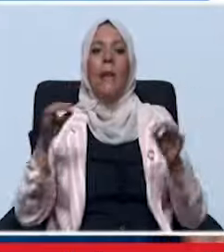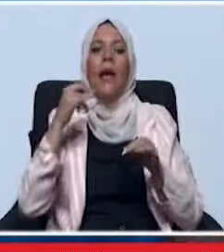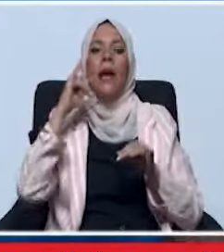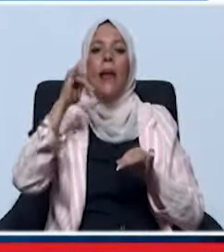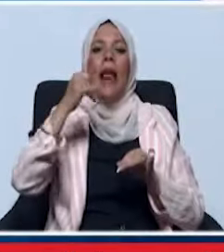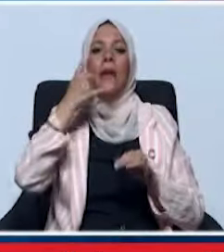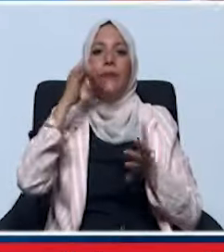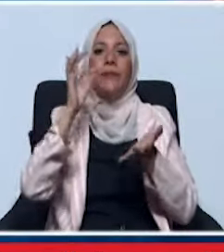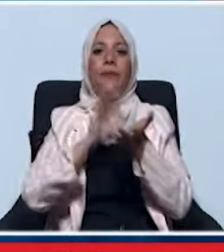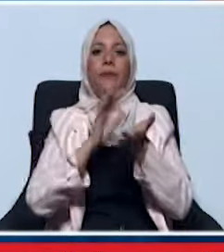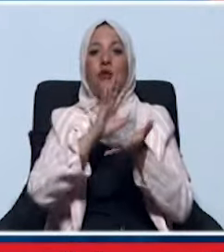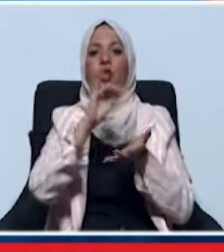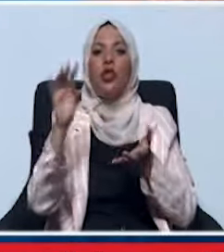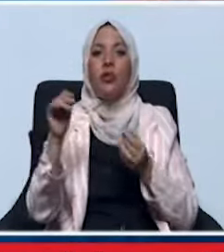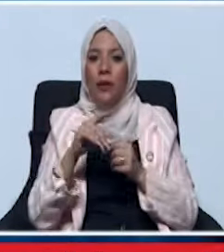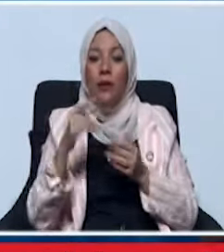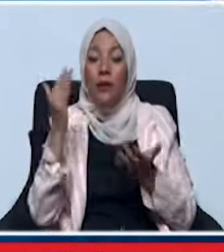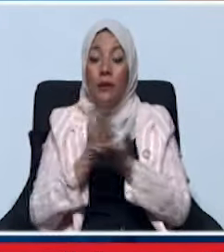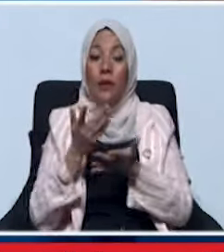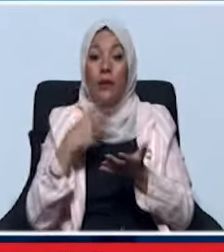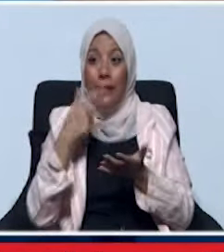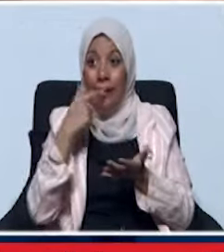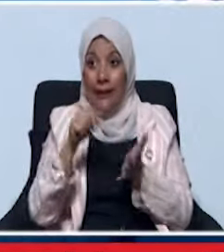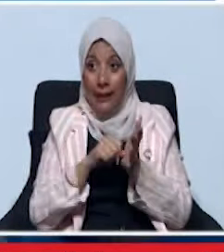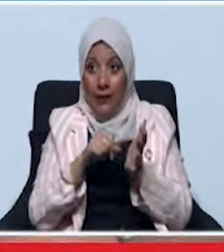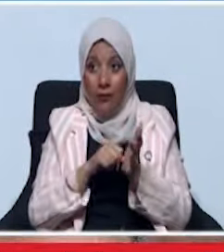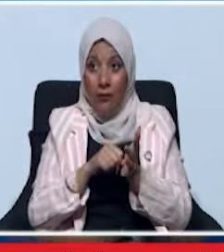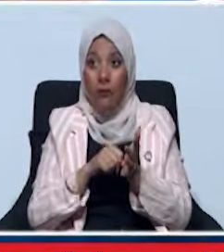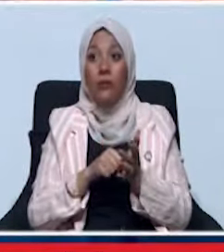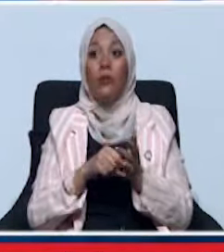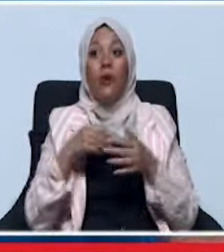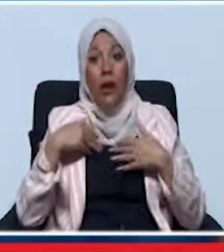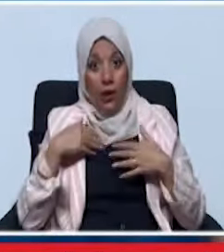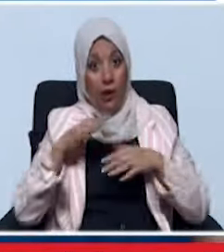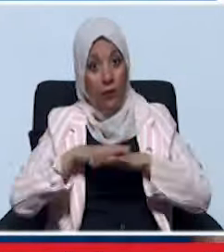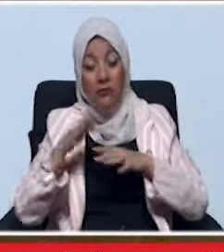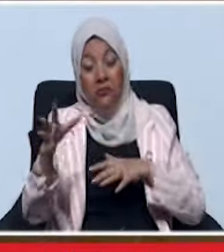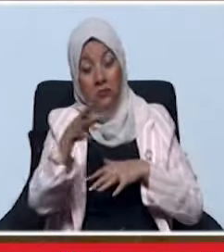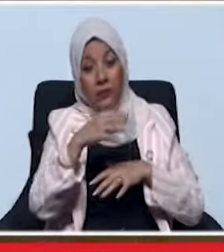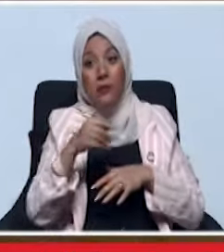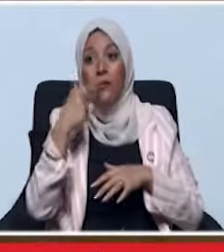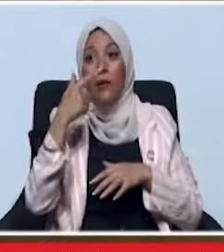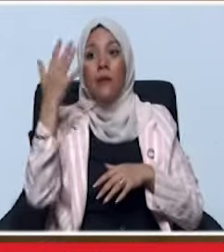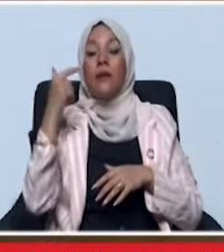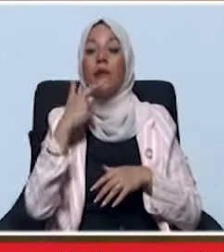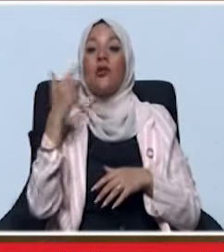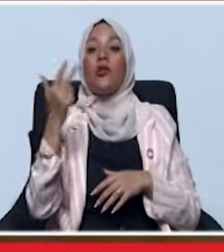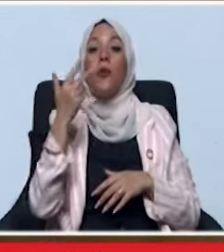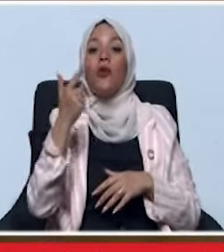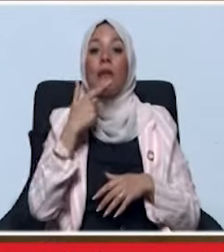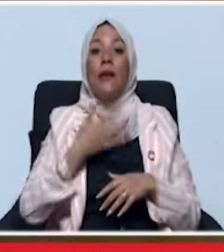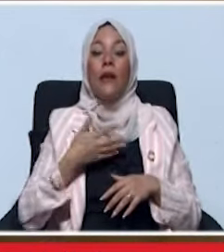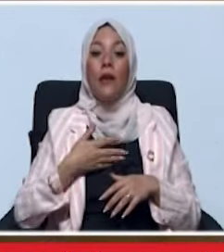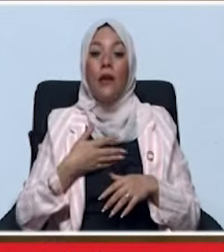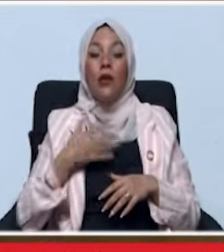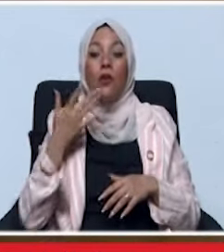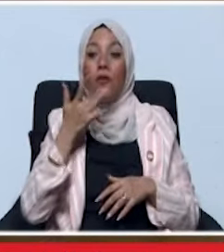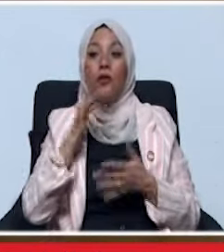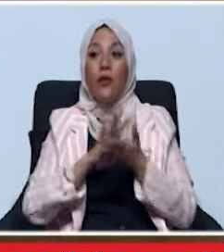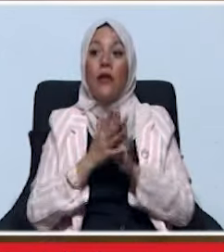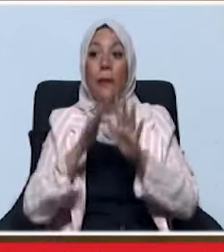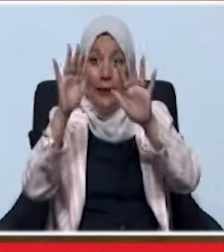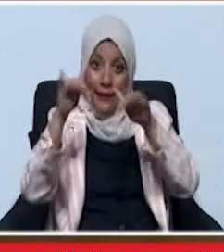احنا عايشين بيه. احنا عايشين بالتراث مش عايشين بالجديد، معلش مع احترامي لكل ما يقدم، احنا عايشين بالتراث. 17 سنه اختفاء ثم